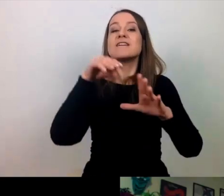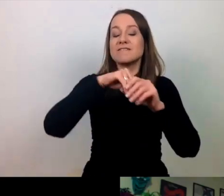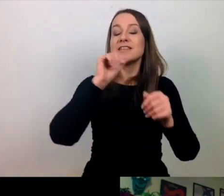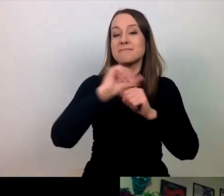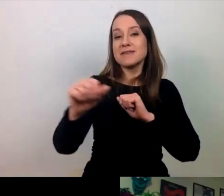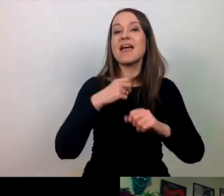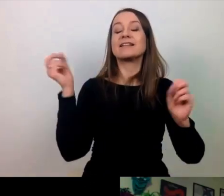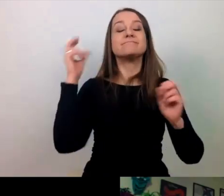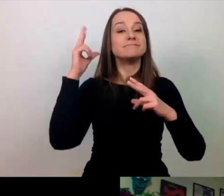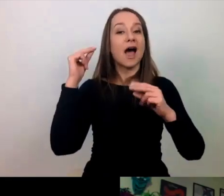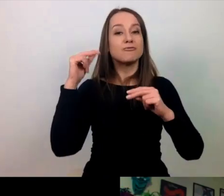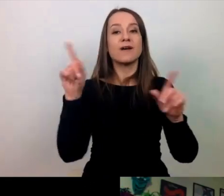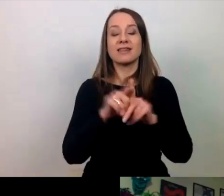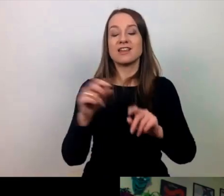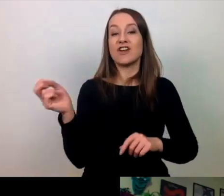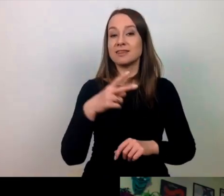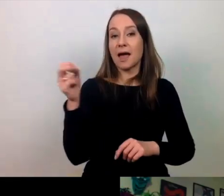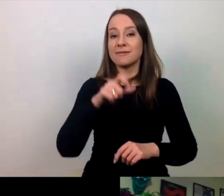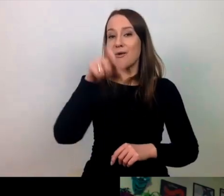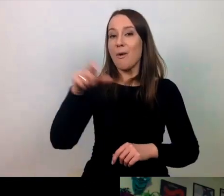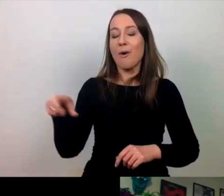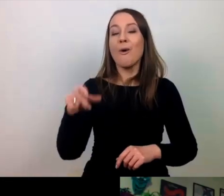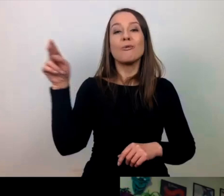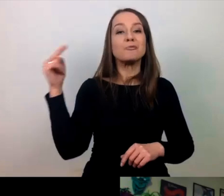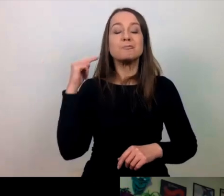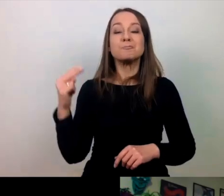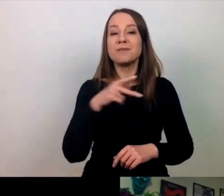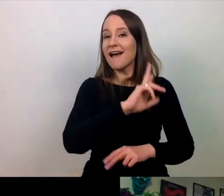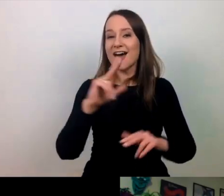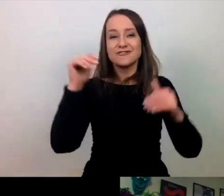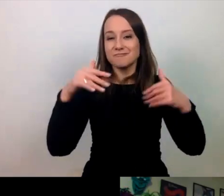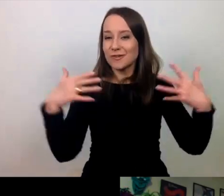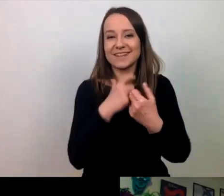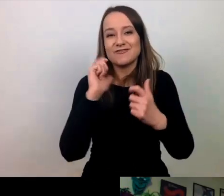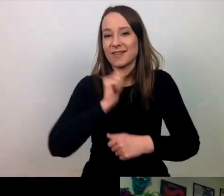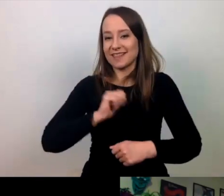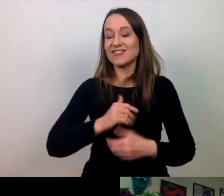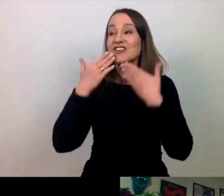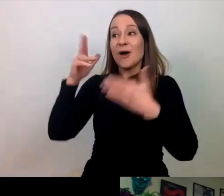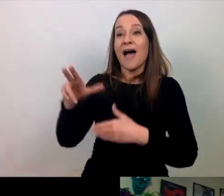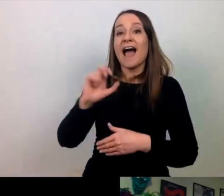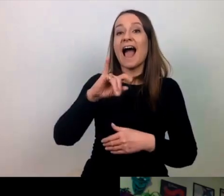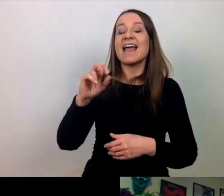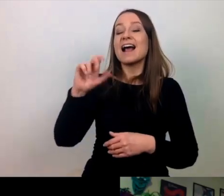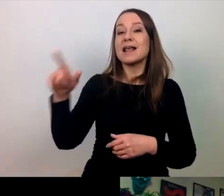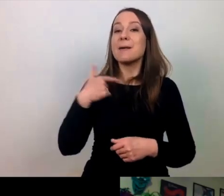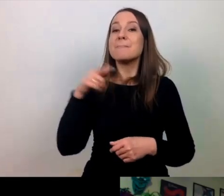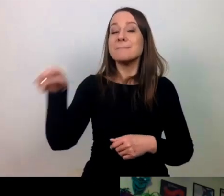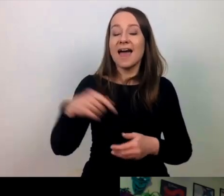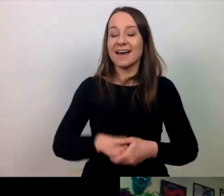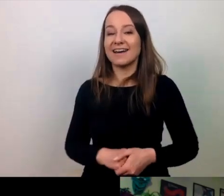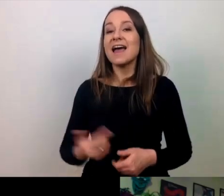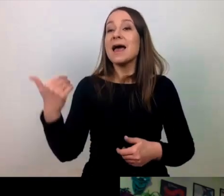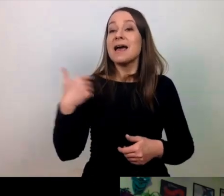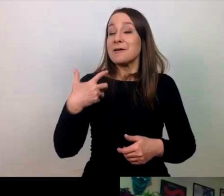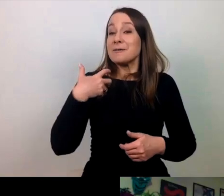wersji z napisami dla osób niesłyszących. Każdy znajdzie tam coś dla siebie. Dziękuję. Kaja Klimek była dzisiaj naszym gościem. Dzisiaj i każdego